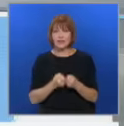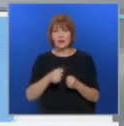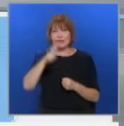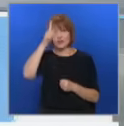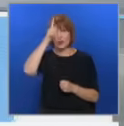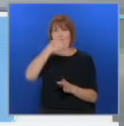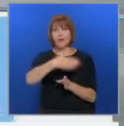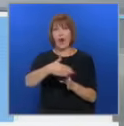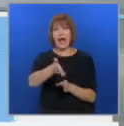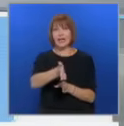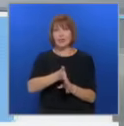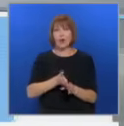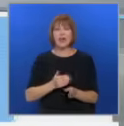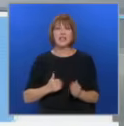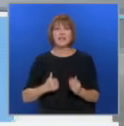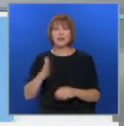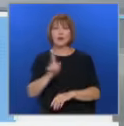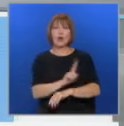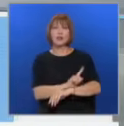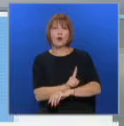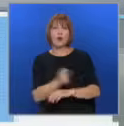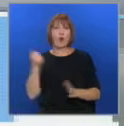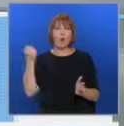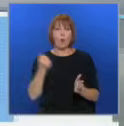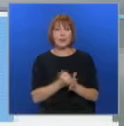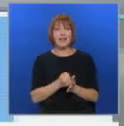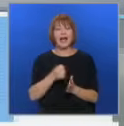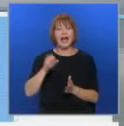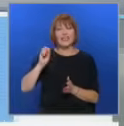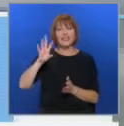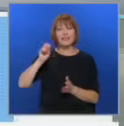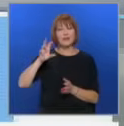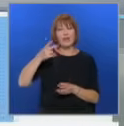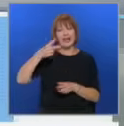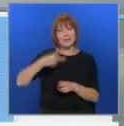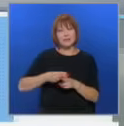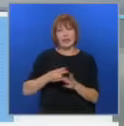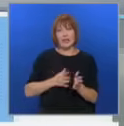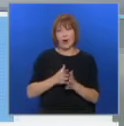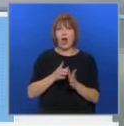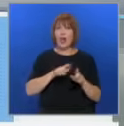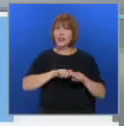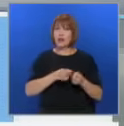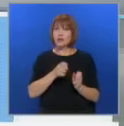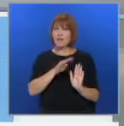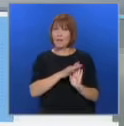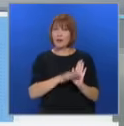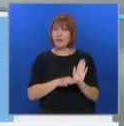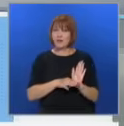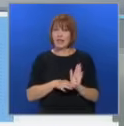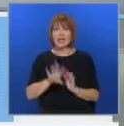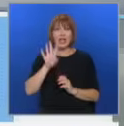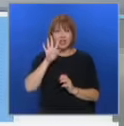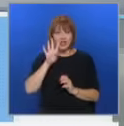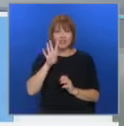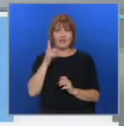столично кръстовище, като с висока скорост удря спрелите на светофара коли и наранява хора. Той нарушава правилата за движение вече